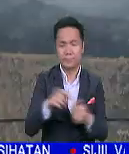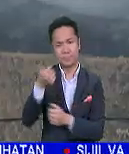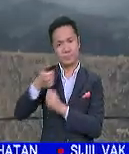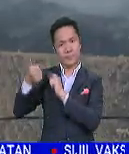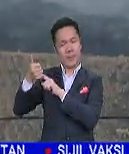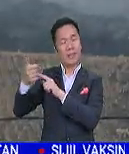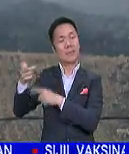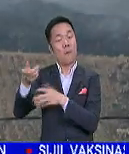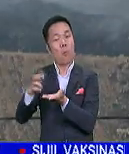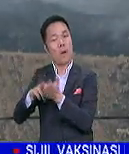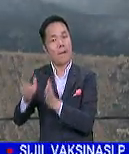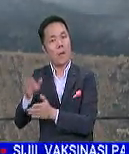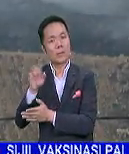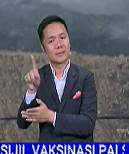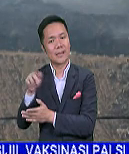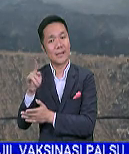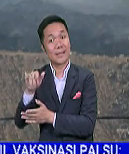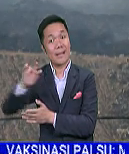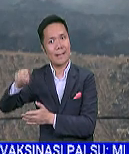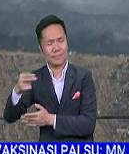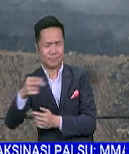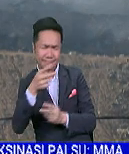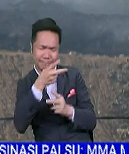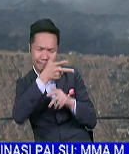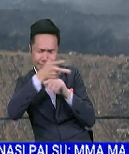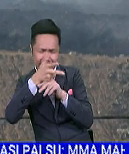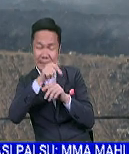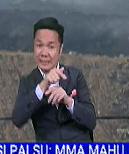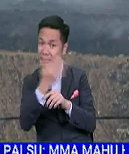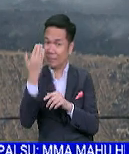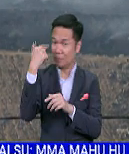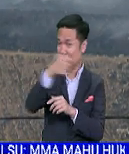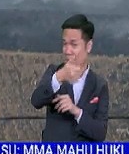Zaid Sahab memberitahu pengurusan terlibat sebelum ini pernah beberapa kali